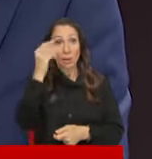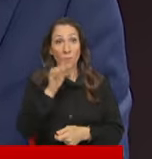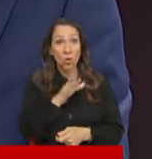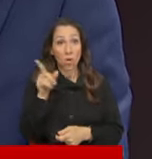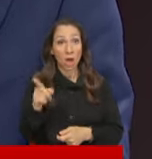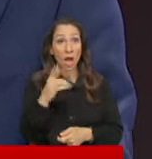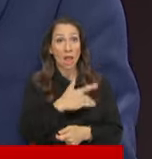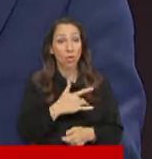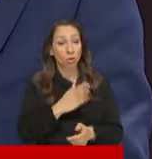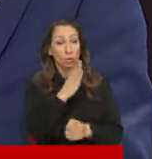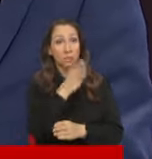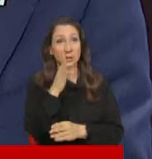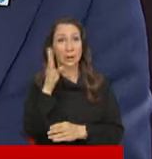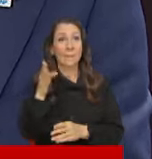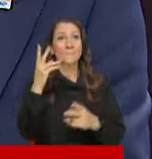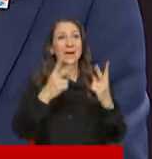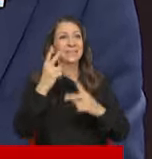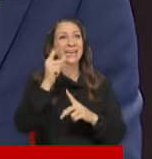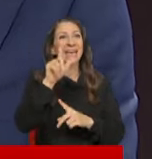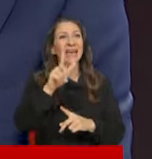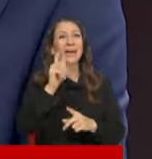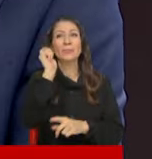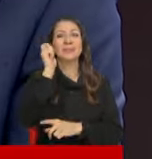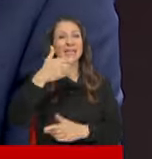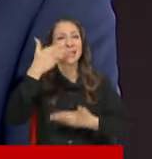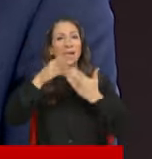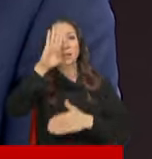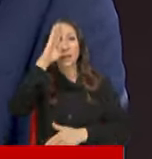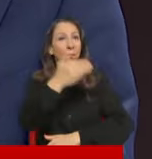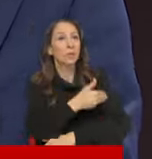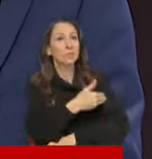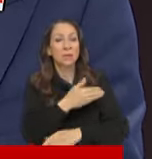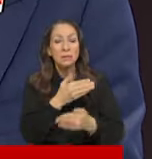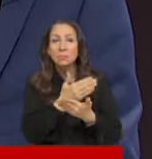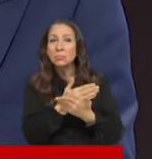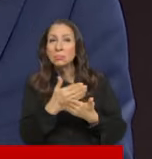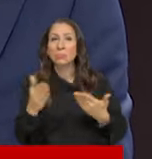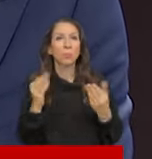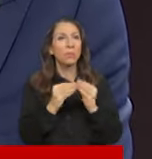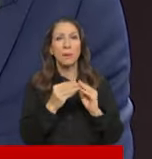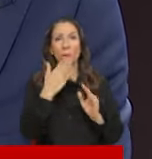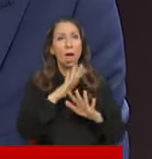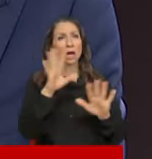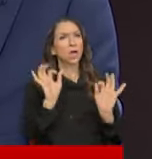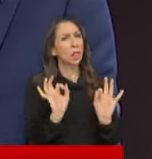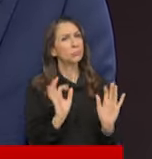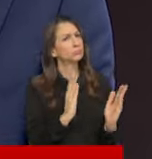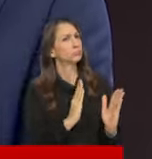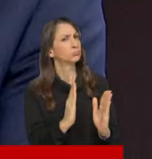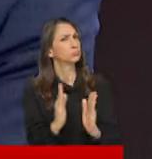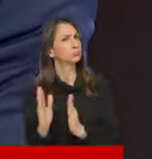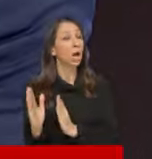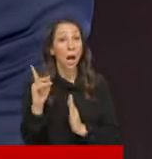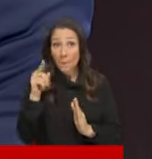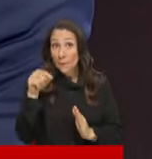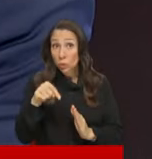Anadolu'ya çıkıp belli illerde miting yaptığında İstanbul'da hizmet akışında hiçbir problem yoktu Her şey gayet iyi gidiyordu